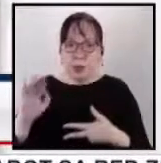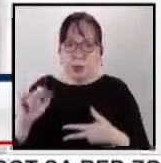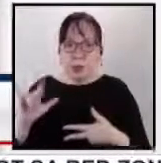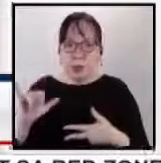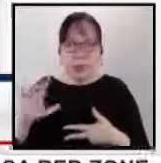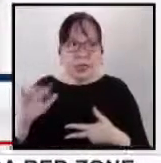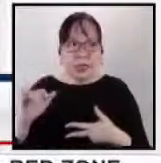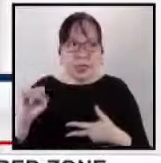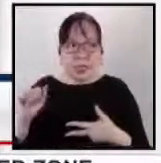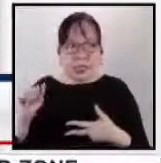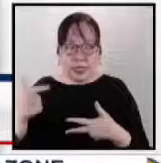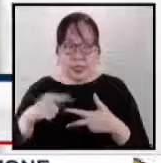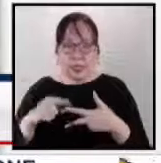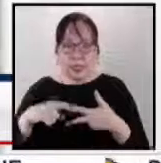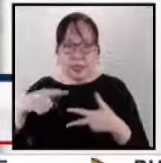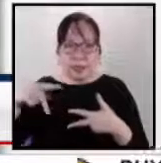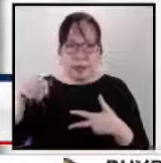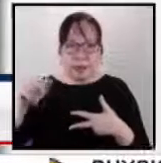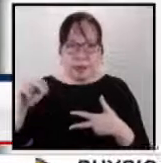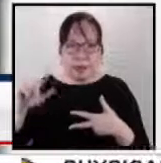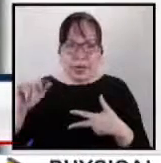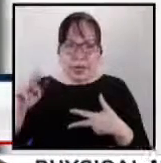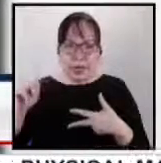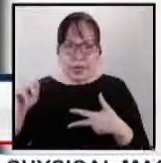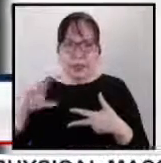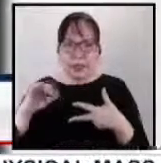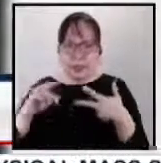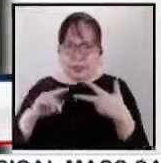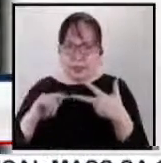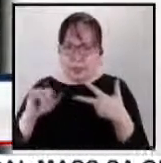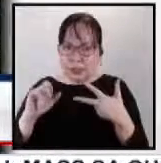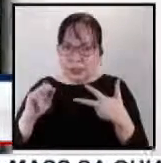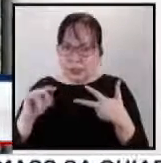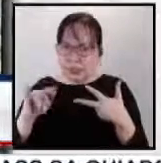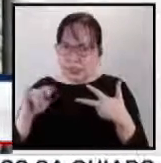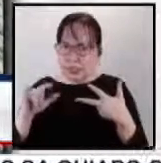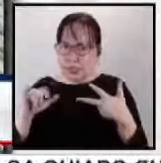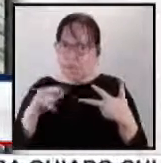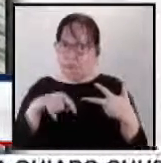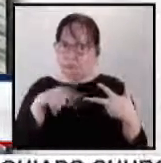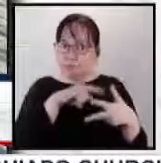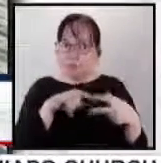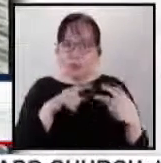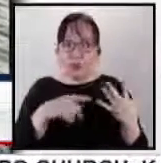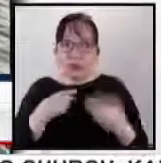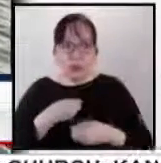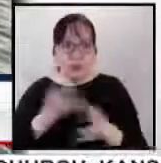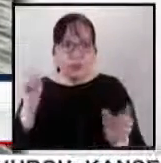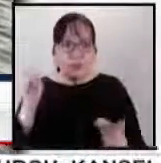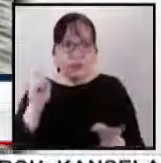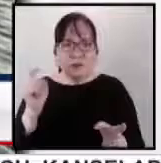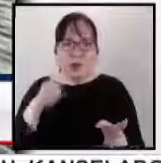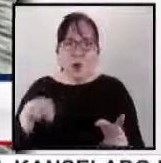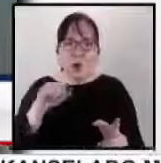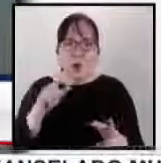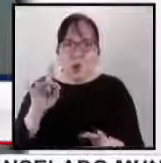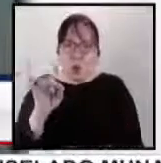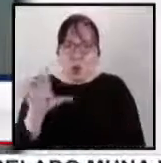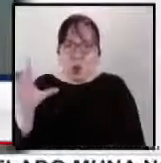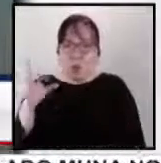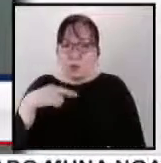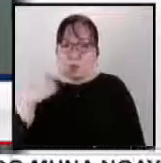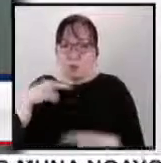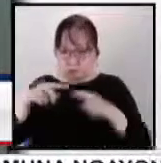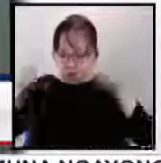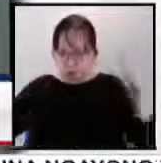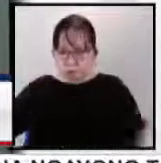Island. Katuwang ang mga residente, mabilis ding naipamahagi ang higit 100 sako ng bigas, 100 bote ng